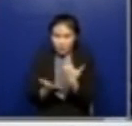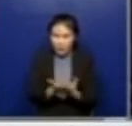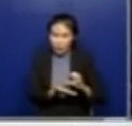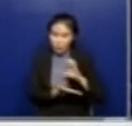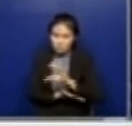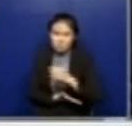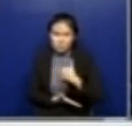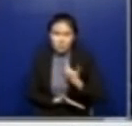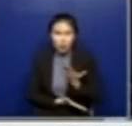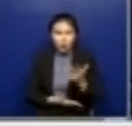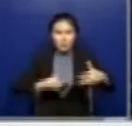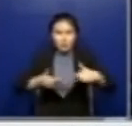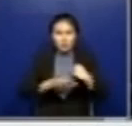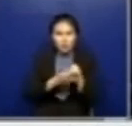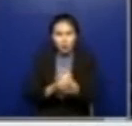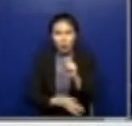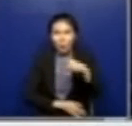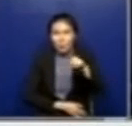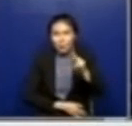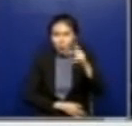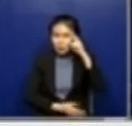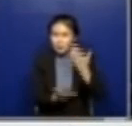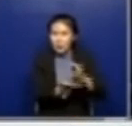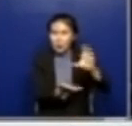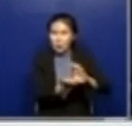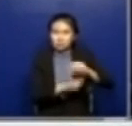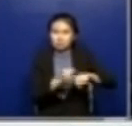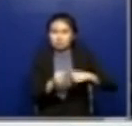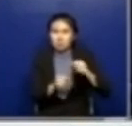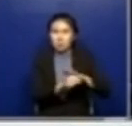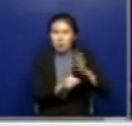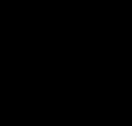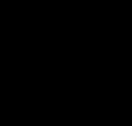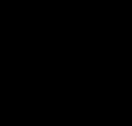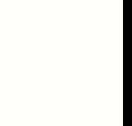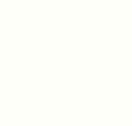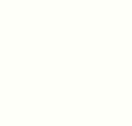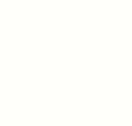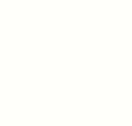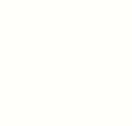ยดูแลพี่น้องด้วยท้องถิ่นไม่พอแน่ๆกราบขอบพระคุณท่านประธานด้วยนะคะขอบคุณค่ะ